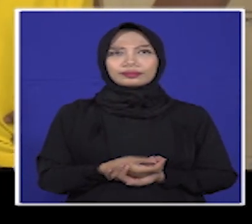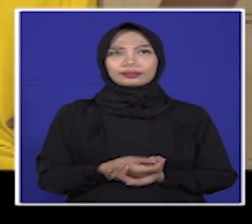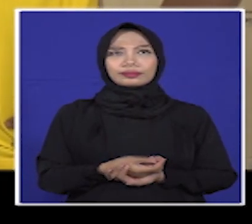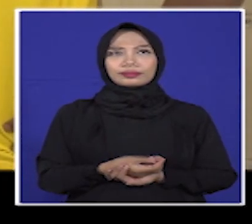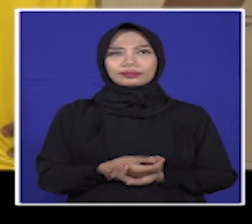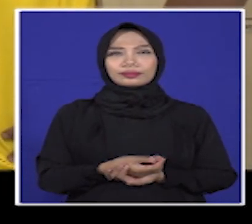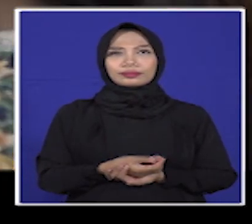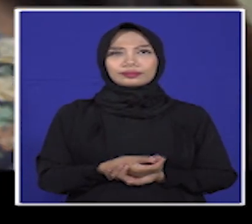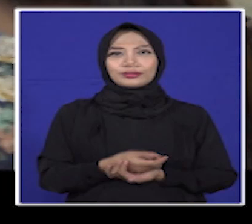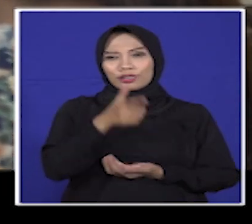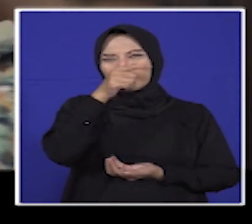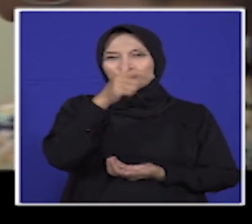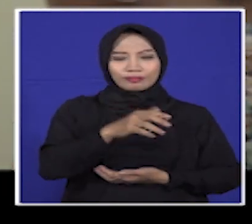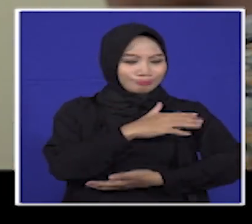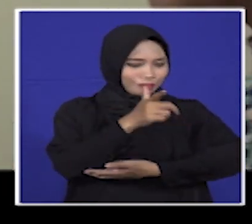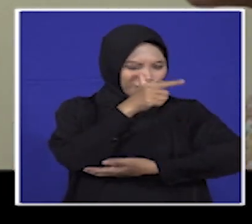Lucu Mas anaknya.